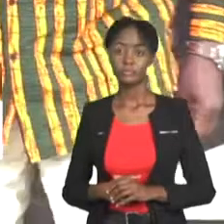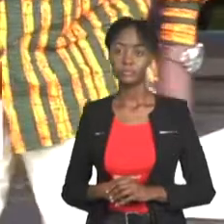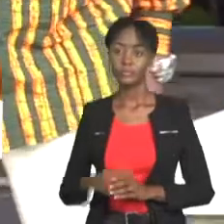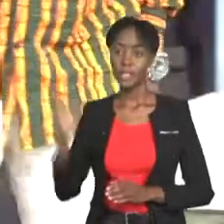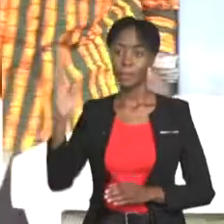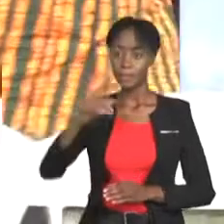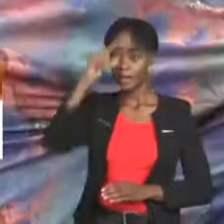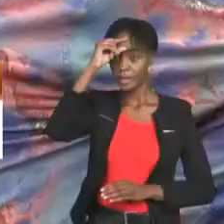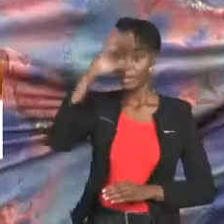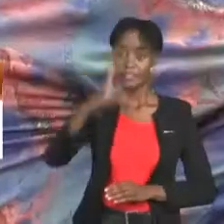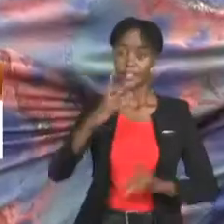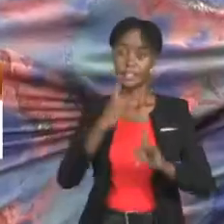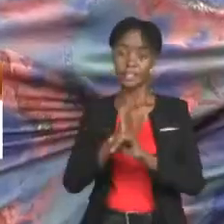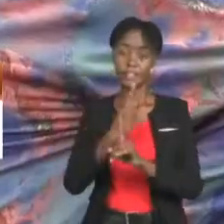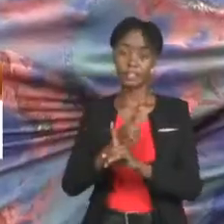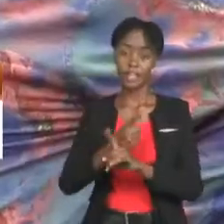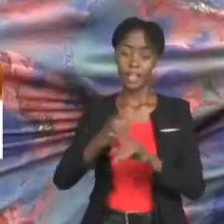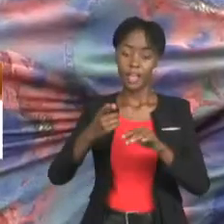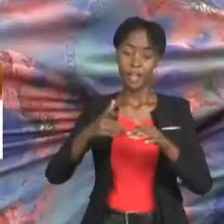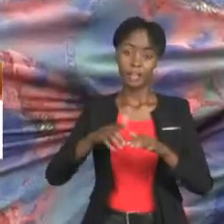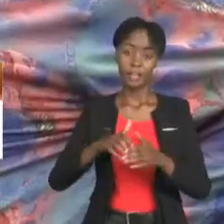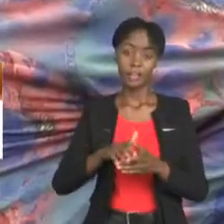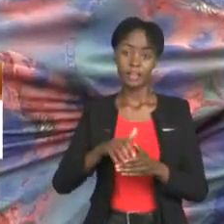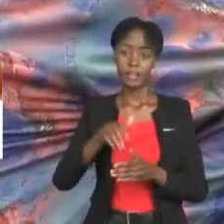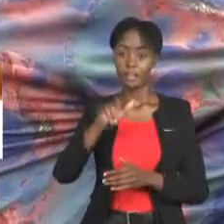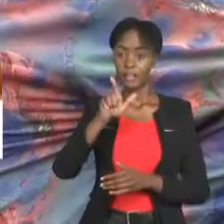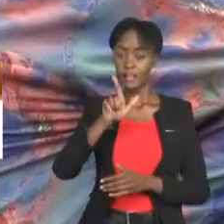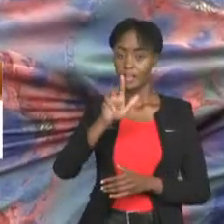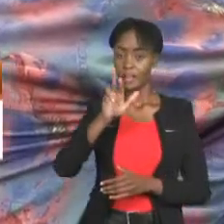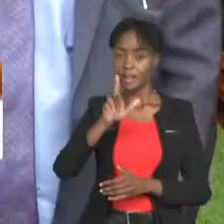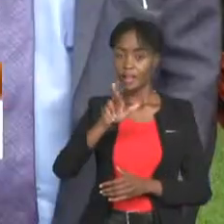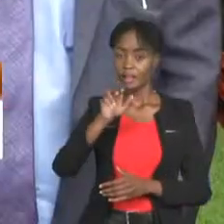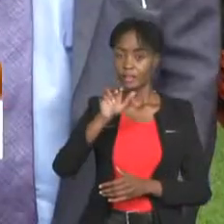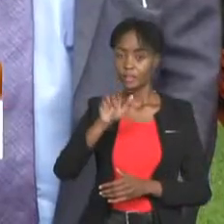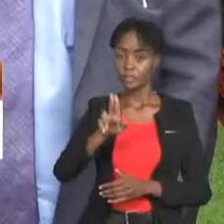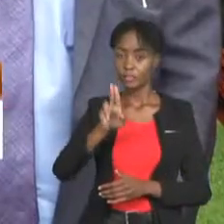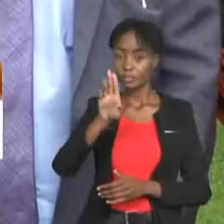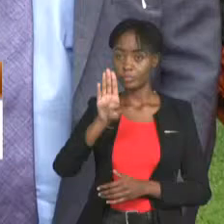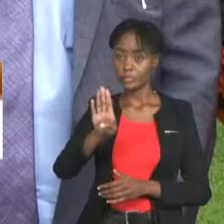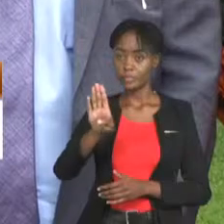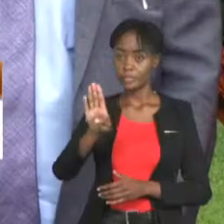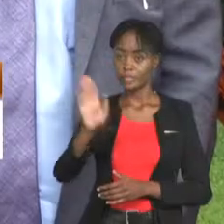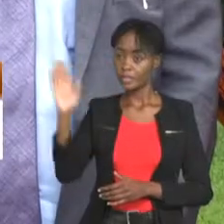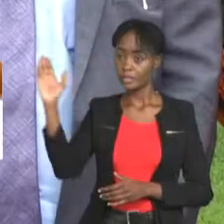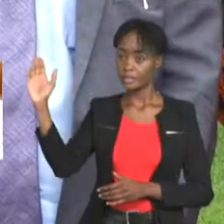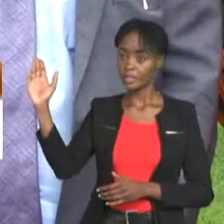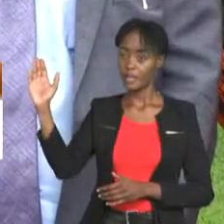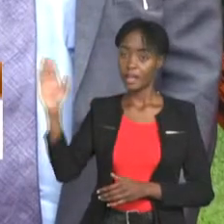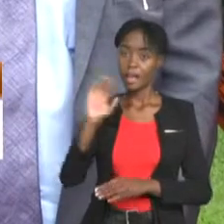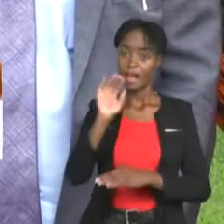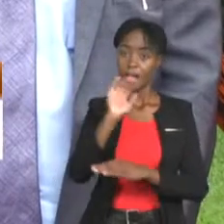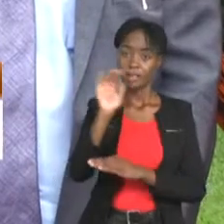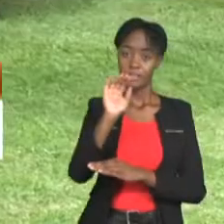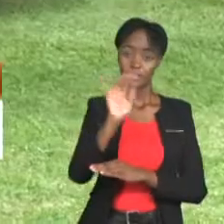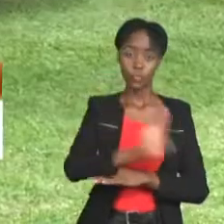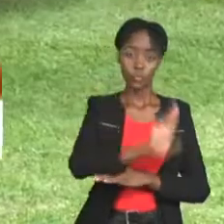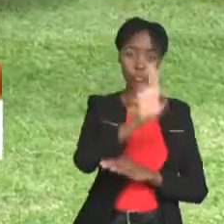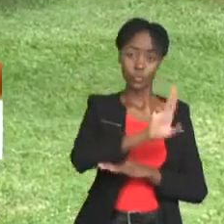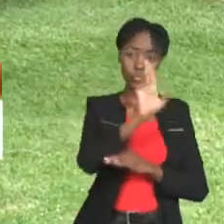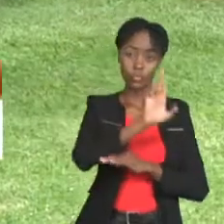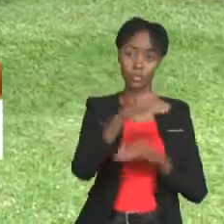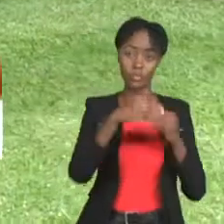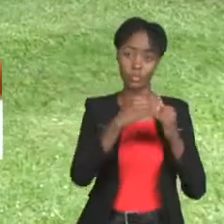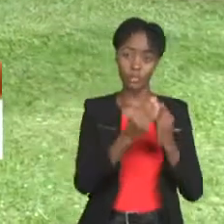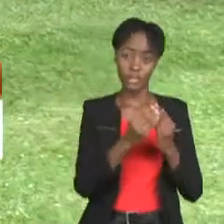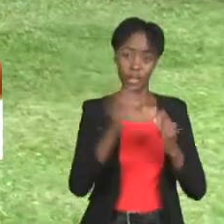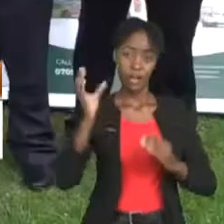Magavana wa eneo la Ziwa almaarufu LREB wameomba Rais Uhuru Kenyatta kuzindua jopo kazi la kushughulikia uhaba wa sukari katika